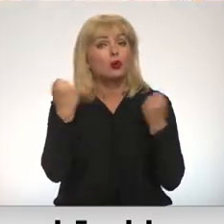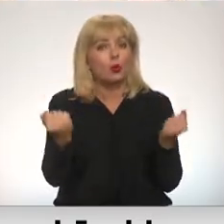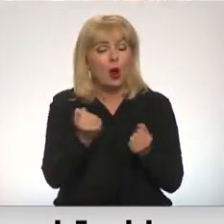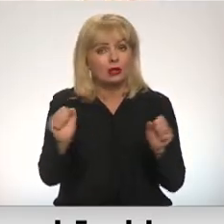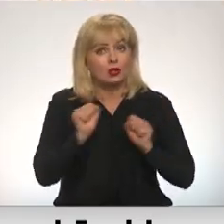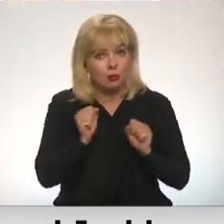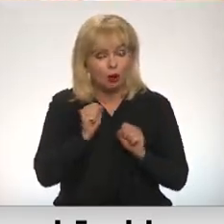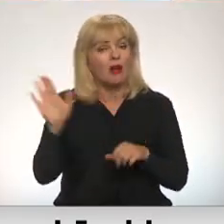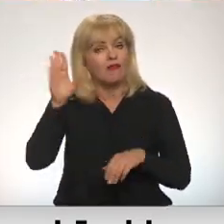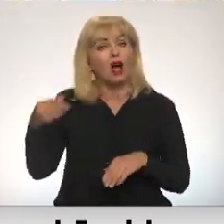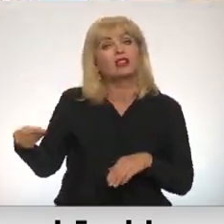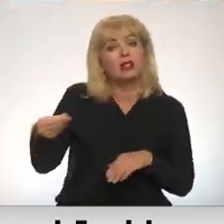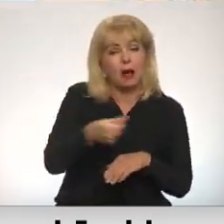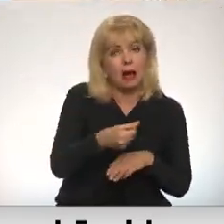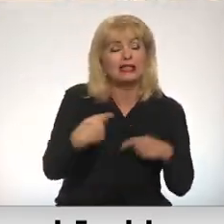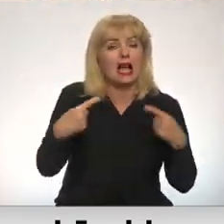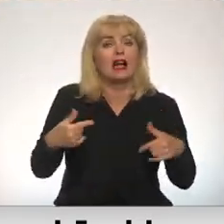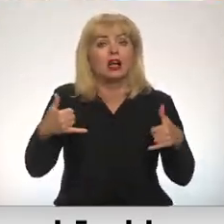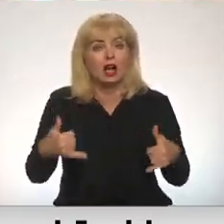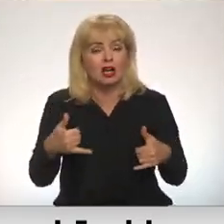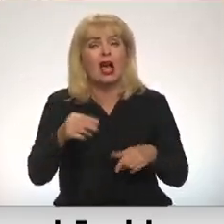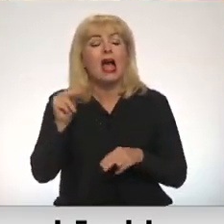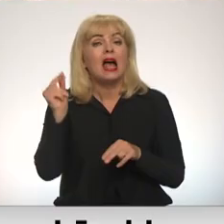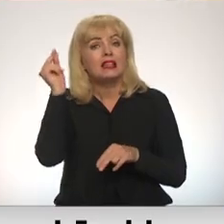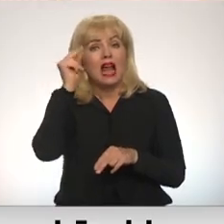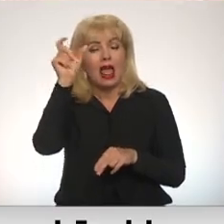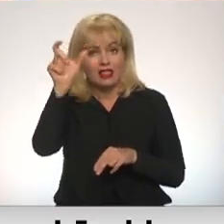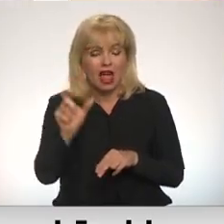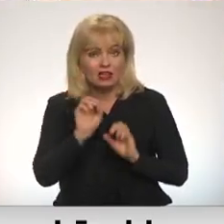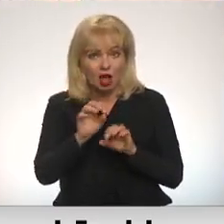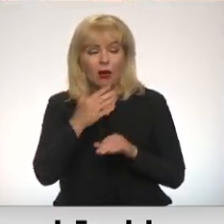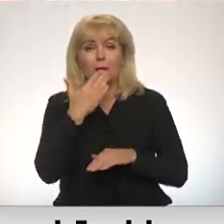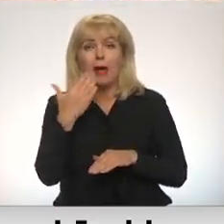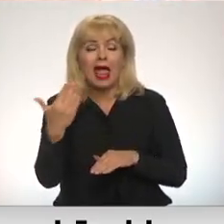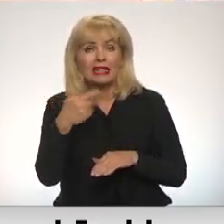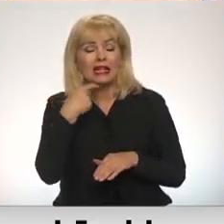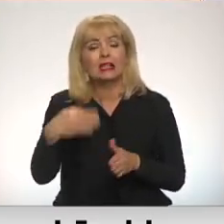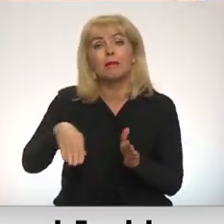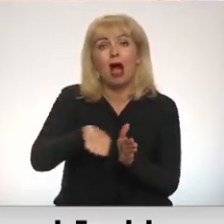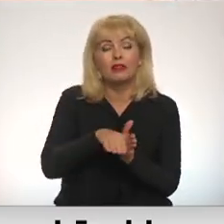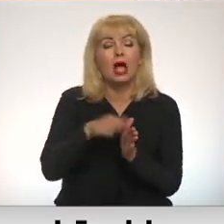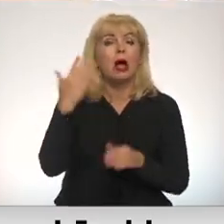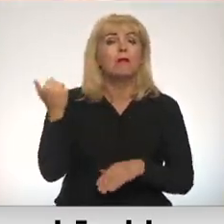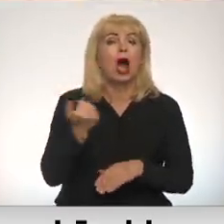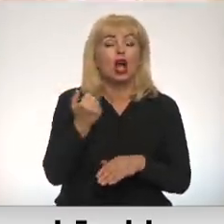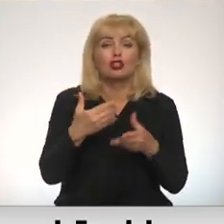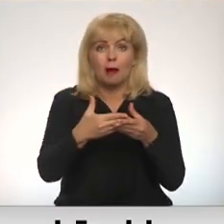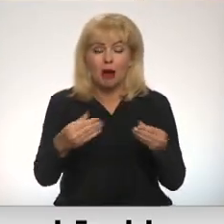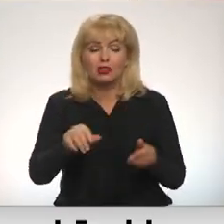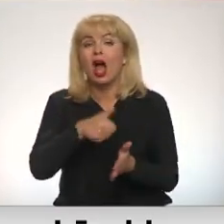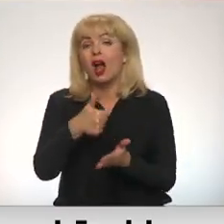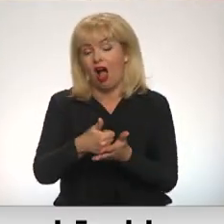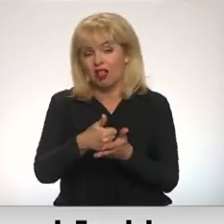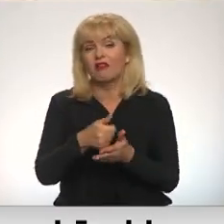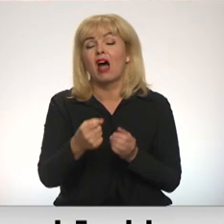šādu ratiņkrēslu. Treneris gan saka, pēdējais jaunpienācējs, kurš vēlējās pamēģināt, bija pērnā gada pavasarī. Galvenais iemesls